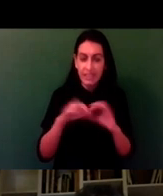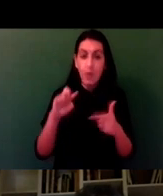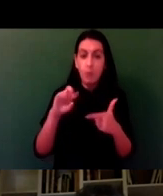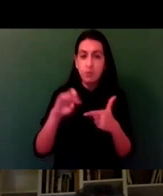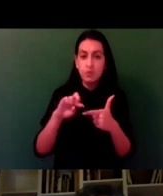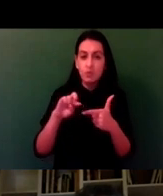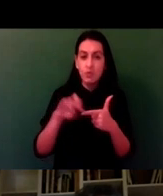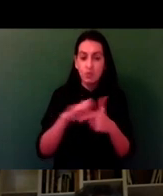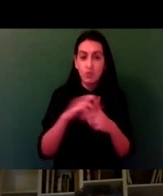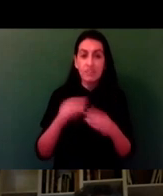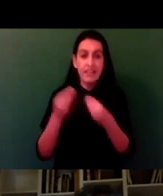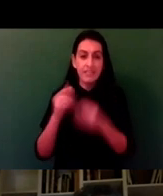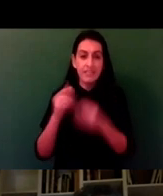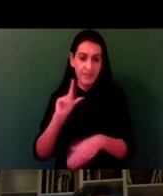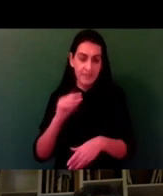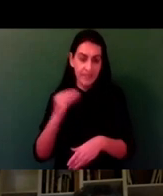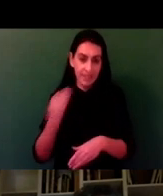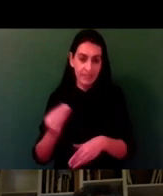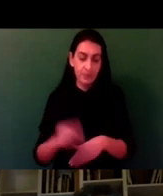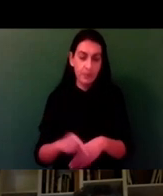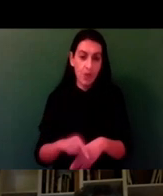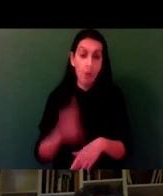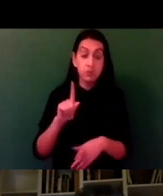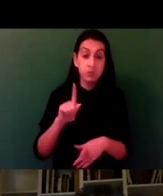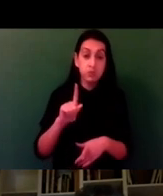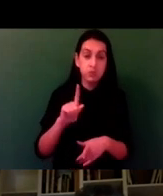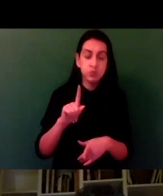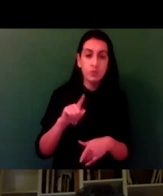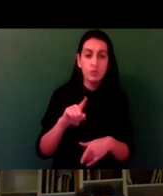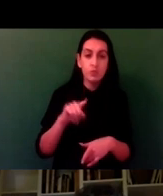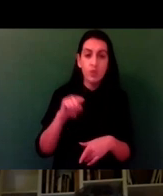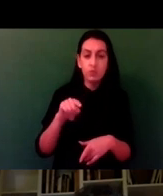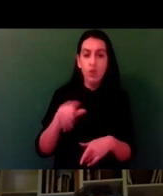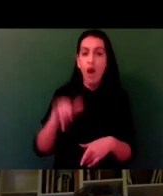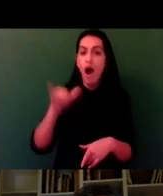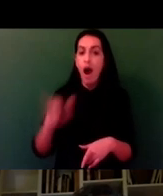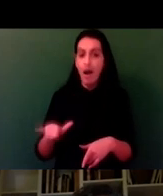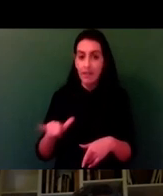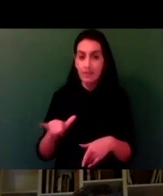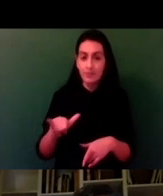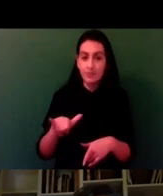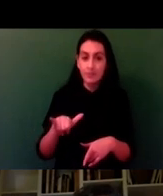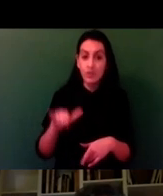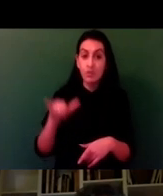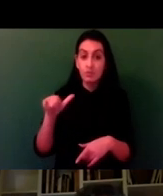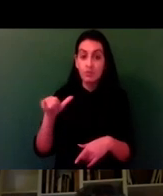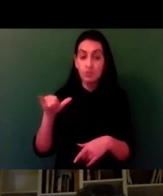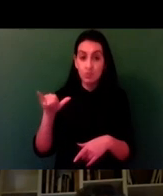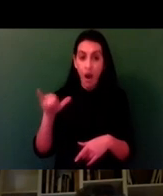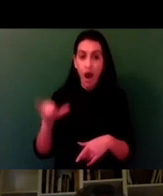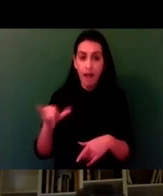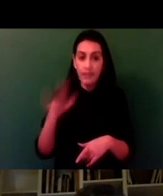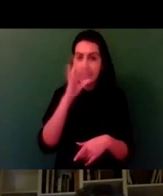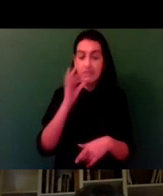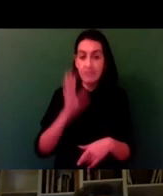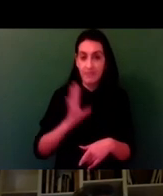hakları kendi hakları değildir. Temsil edilmeyenlerin haklarıdır asıl. Onlar mecbur kalıyorlar çünkü bu uygulamalara. Dolayısıyla biz